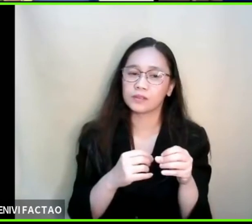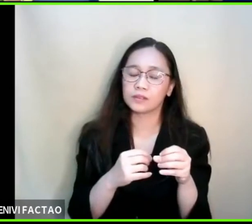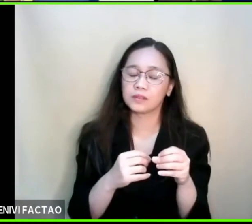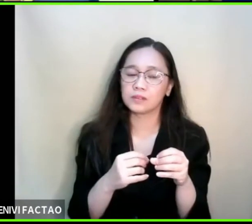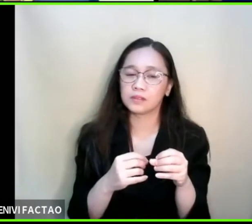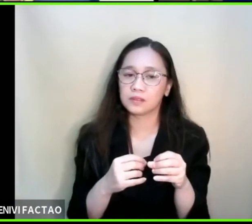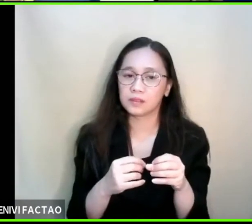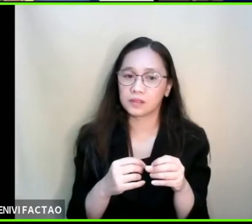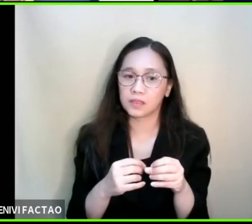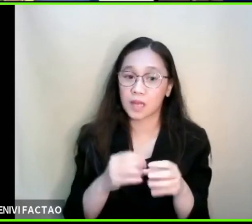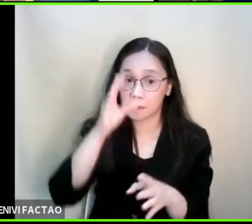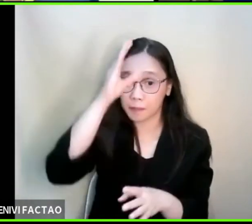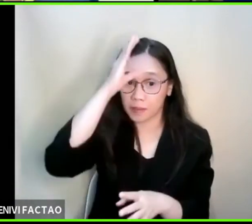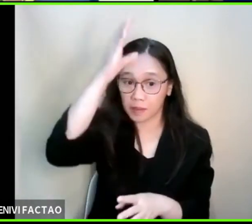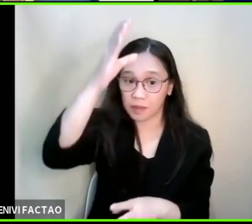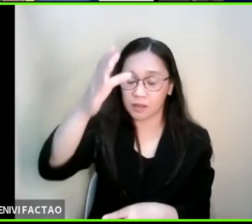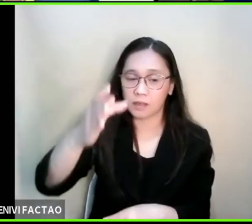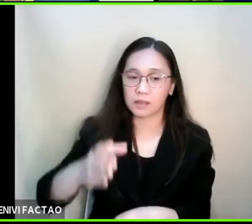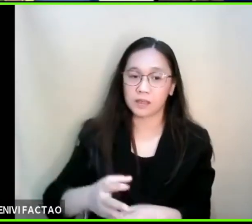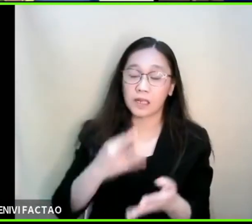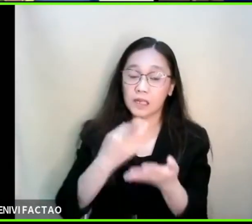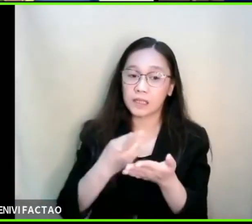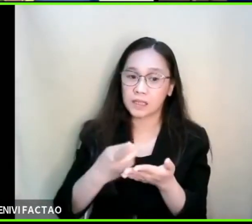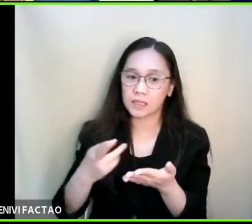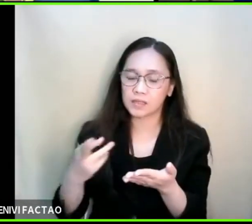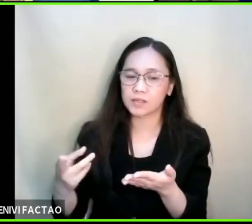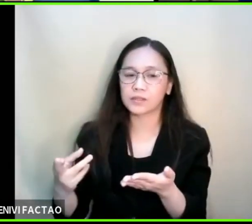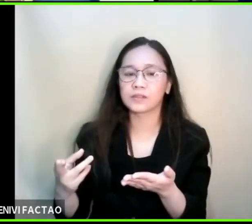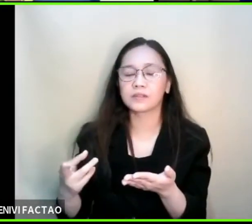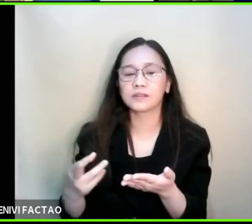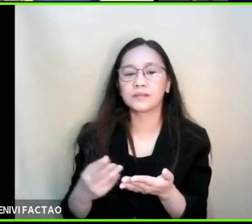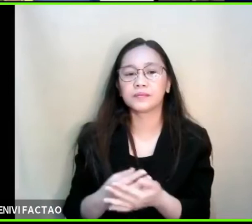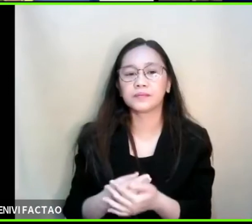magiging creative tayo, no, and resourceful, no, sa ating